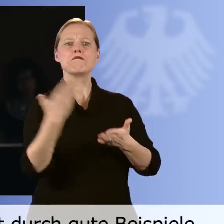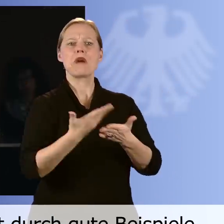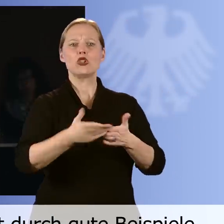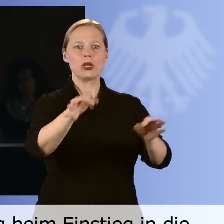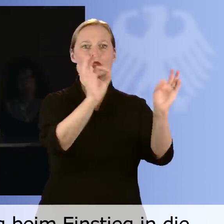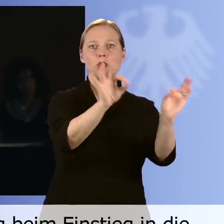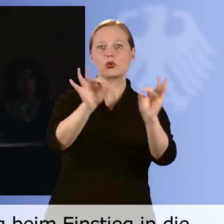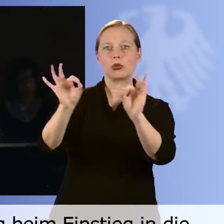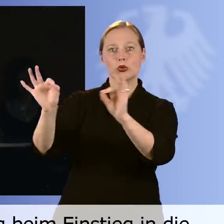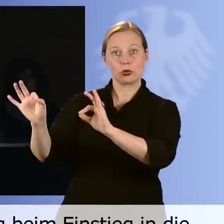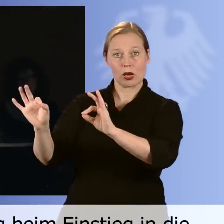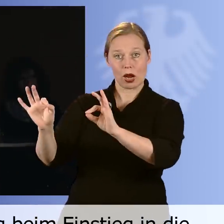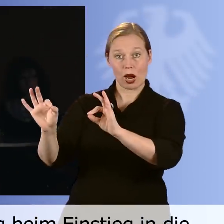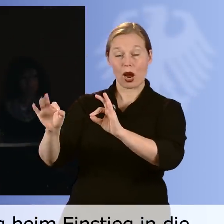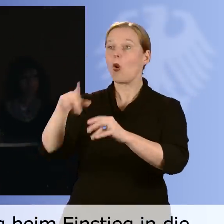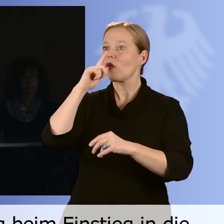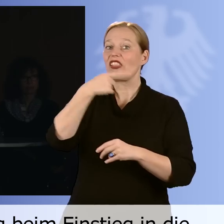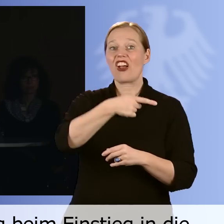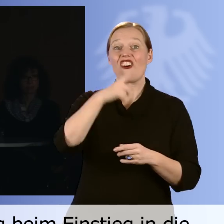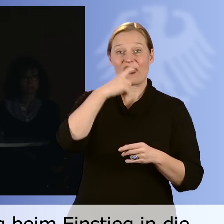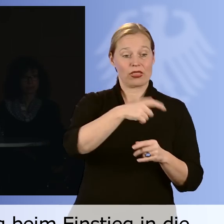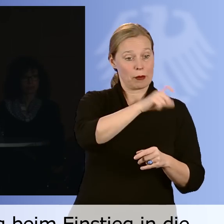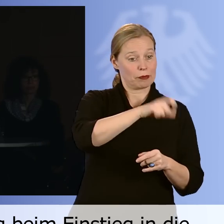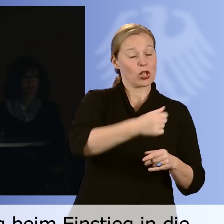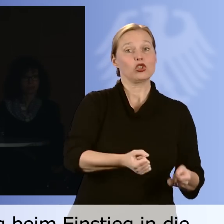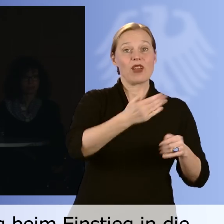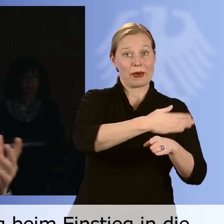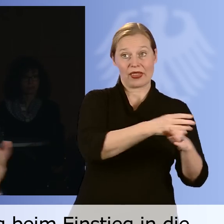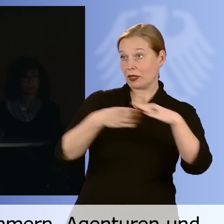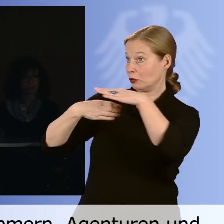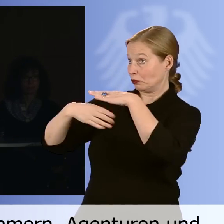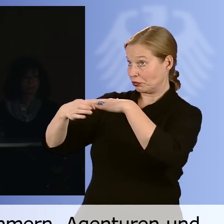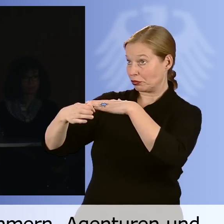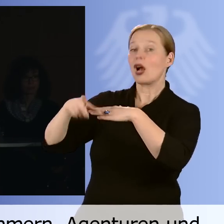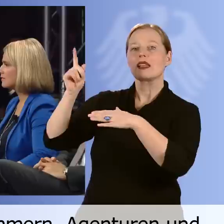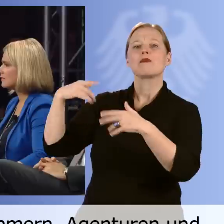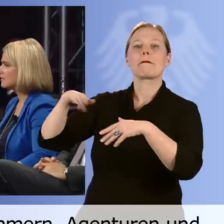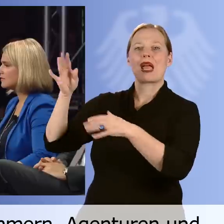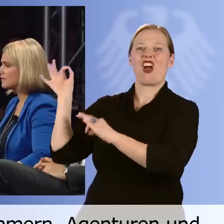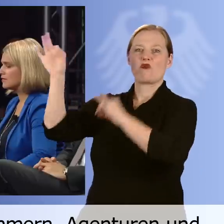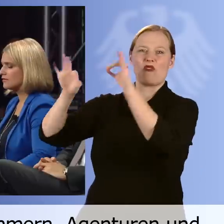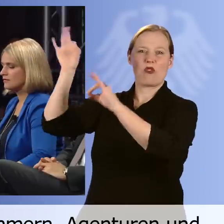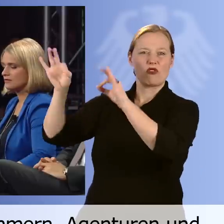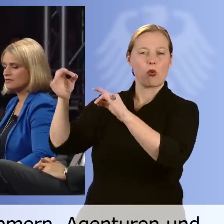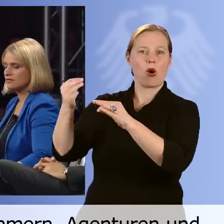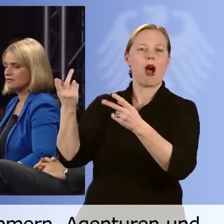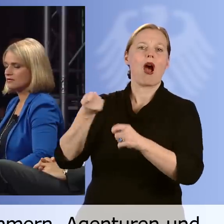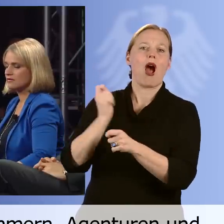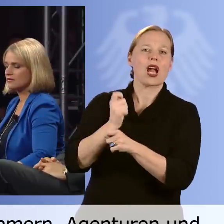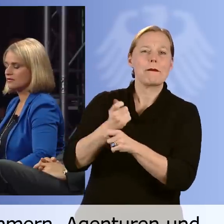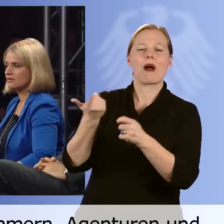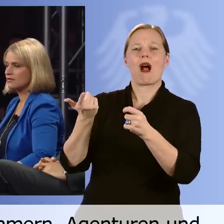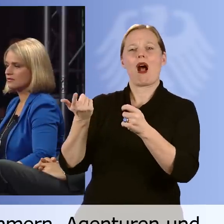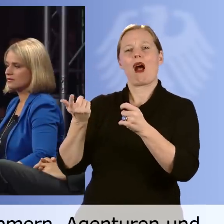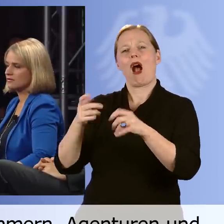die Unterstützung sozusagen beim Einstieg in die Beschäftigung Schwerbehinderter. Da können wir alle gemeinsam, sowohl die Kammern, die Agenturen, aber auch die